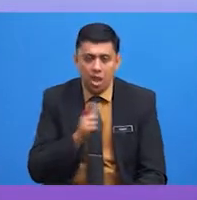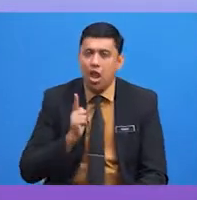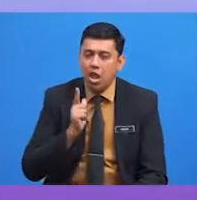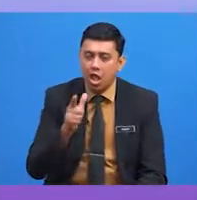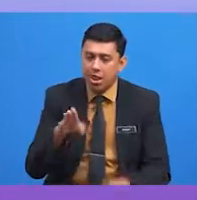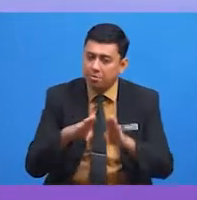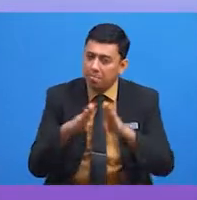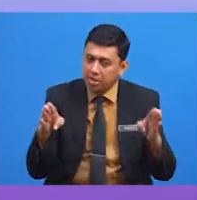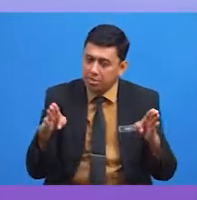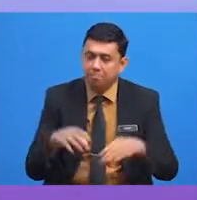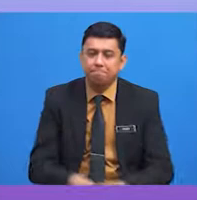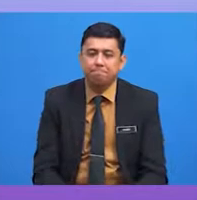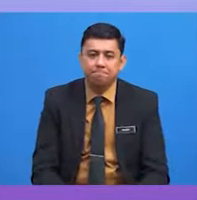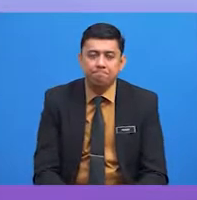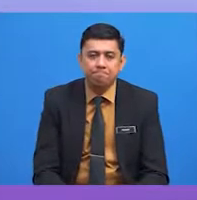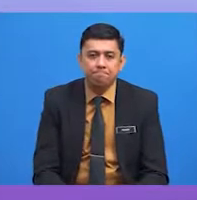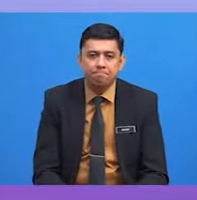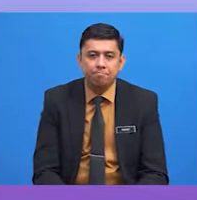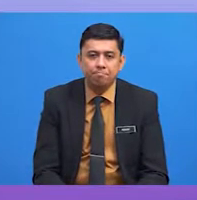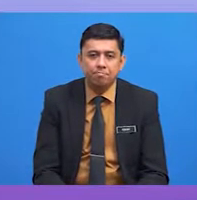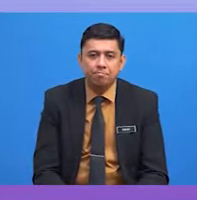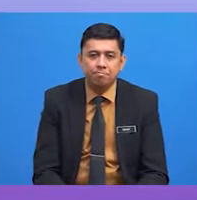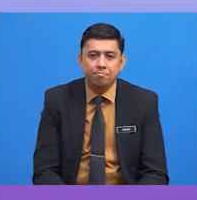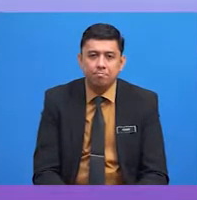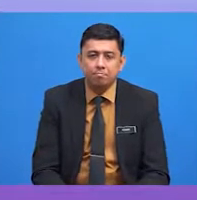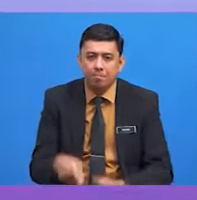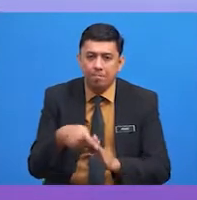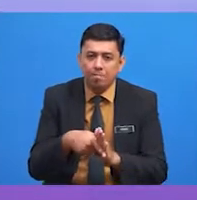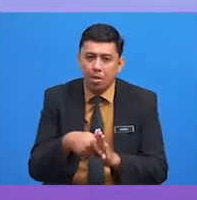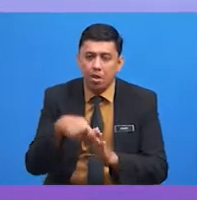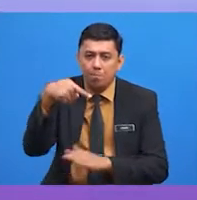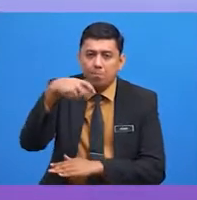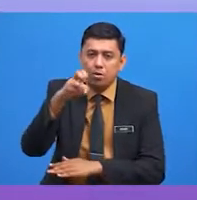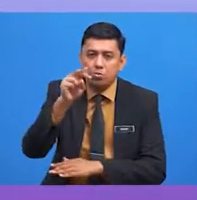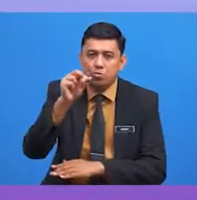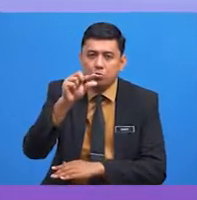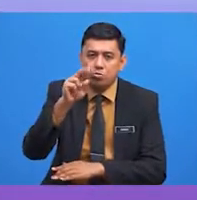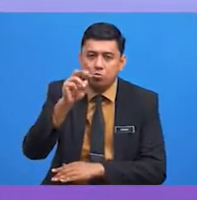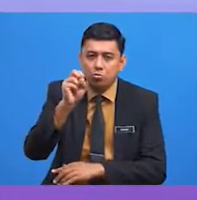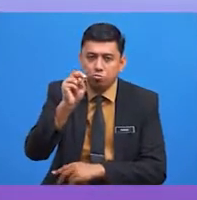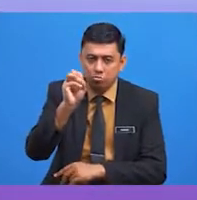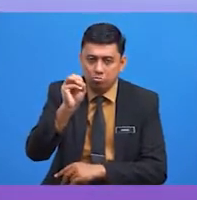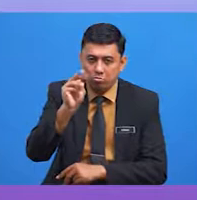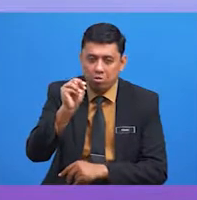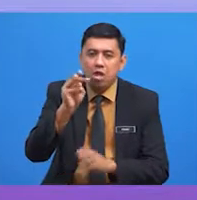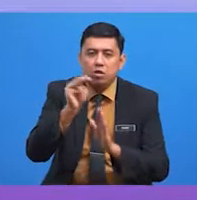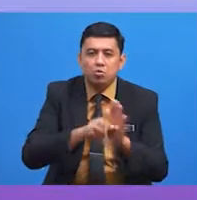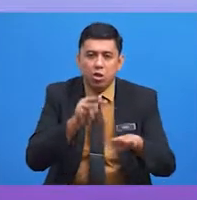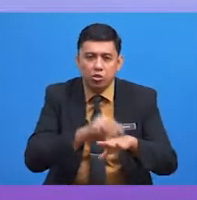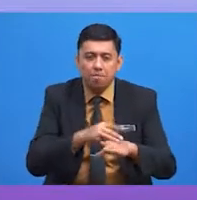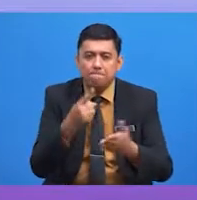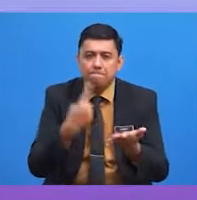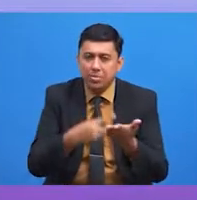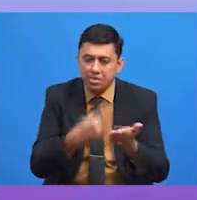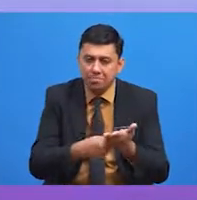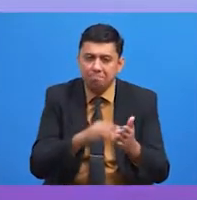laras bahasa. Ferguson, waktu membincangkan ciri-ciri bahasa